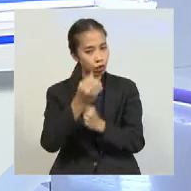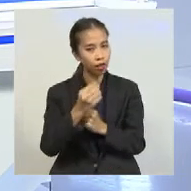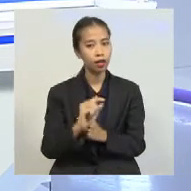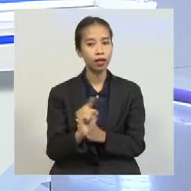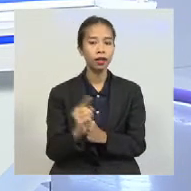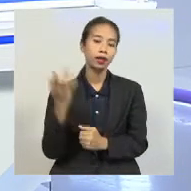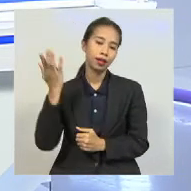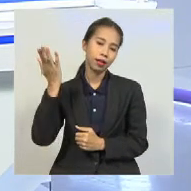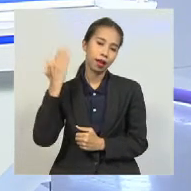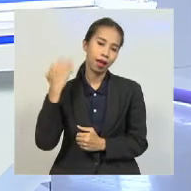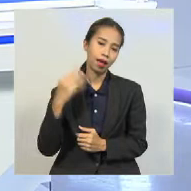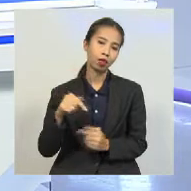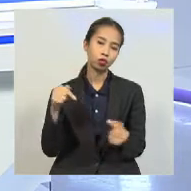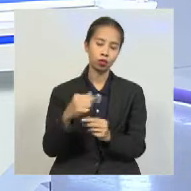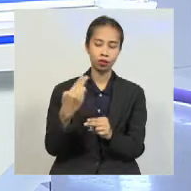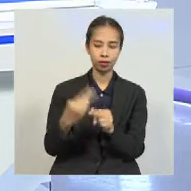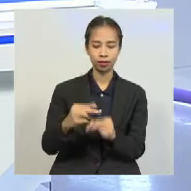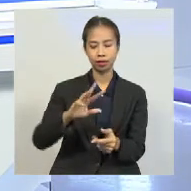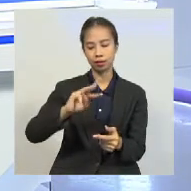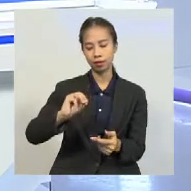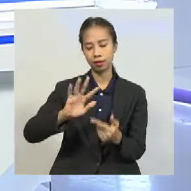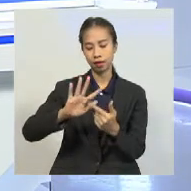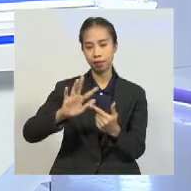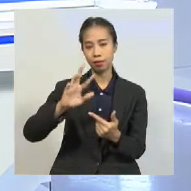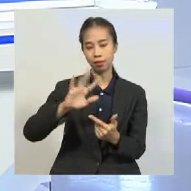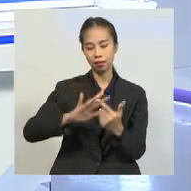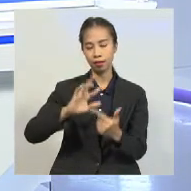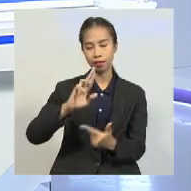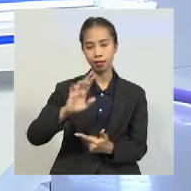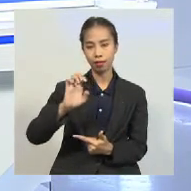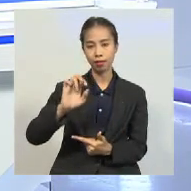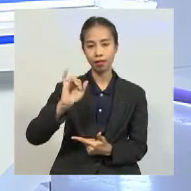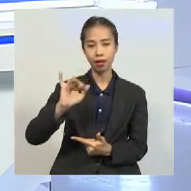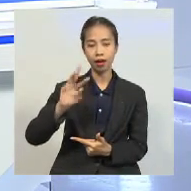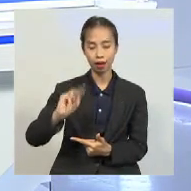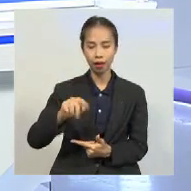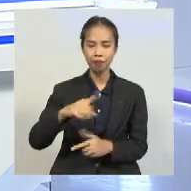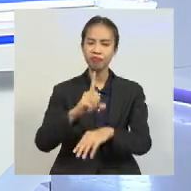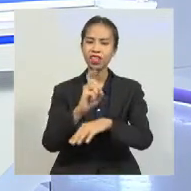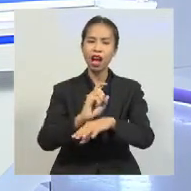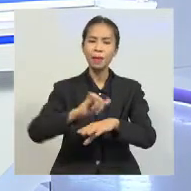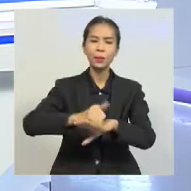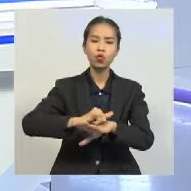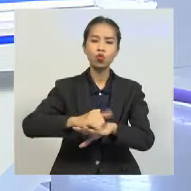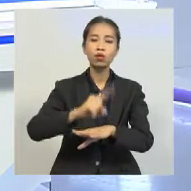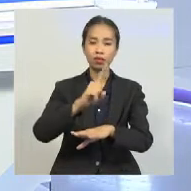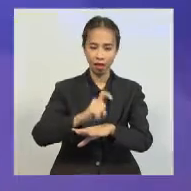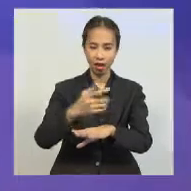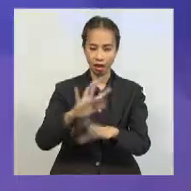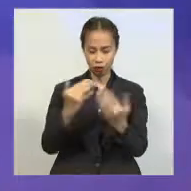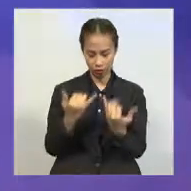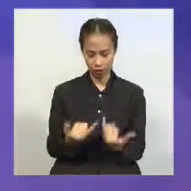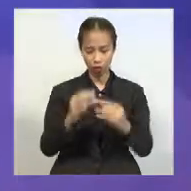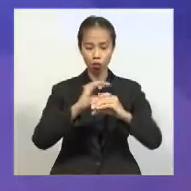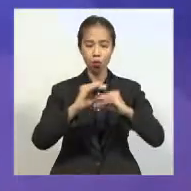าะหลังจากที่เกิดกรณีมาเรียมพยูนน้อยแห่งเกาะลิบงตายลงจากปัญหาขยะพลาสติกนะคะตอนนี้ก็มีโครงการเกิดขึ้